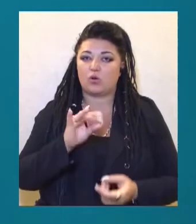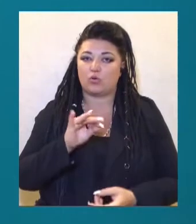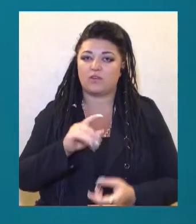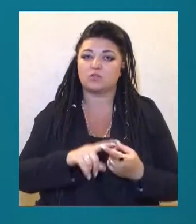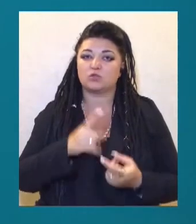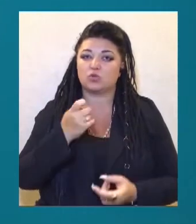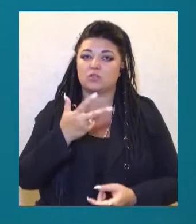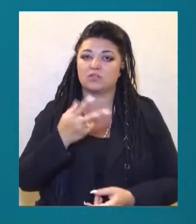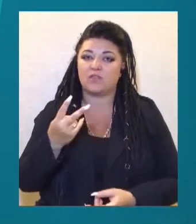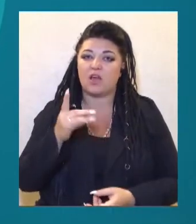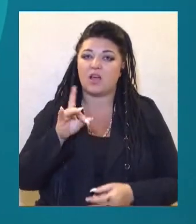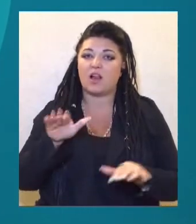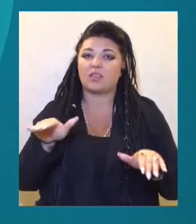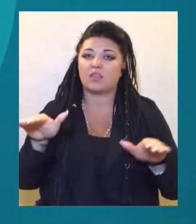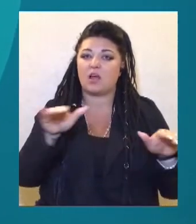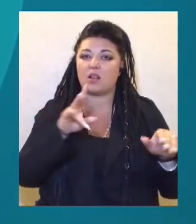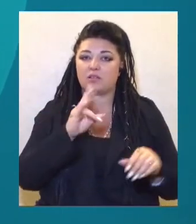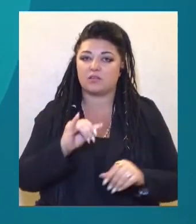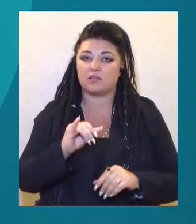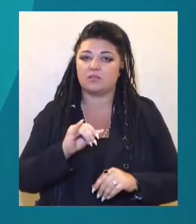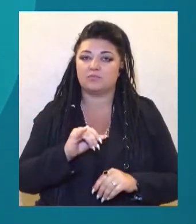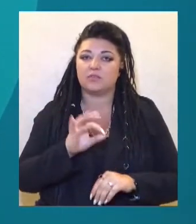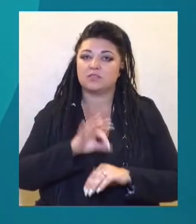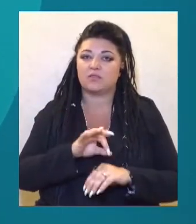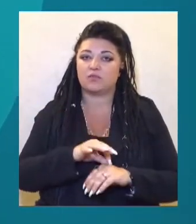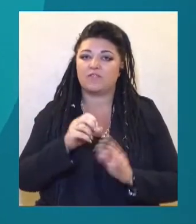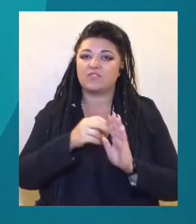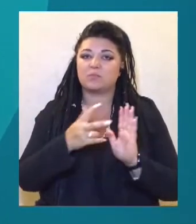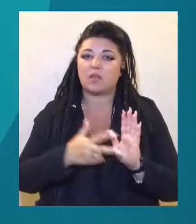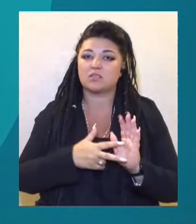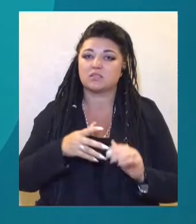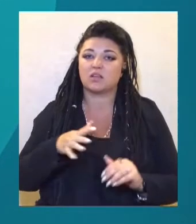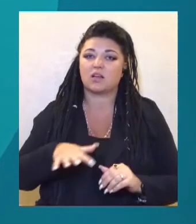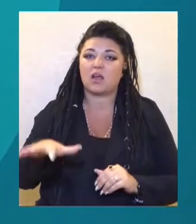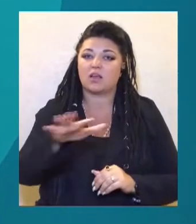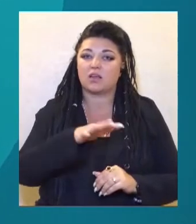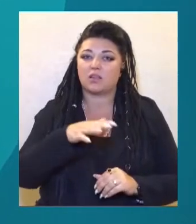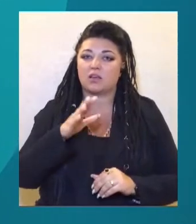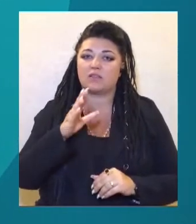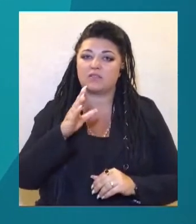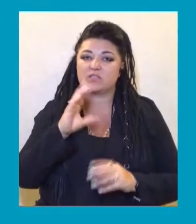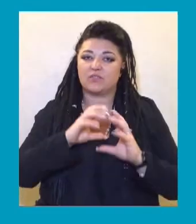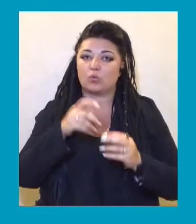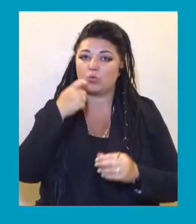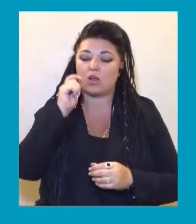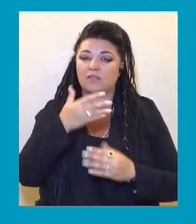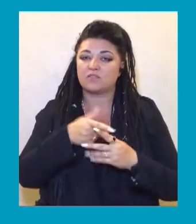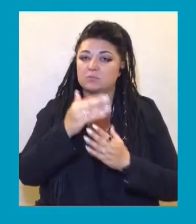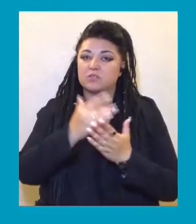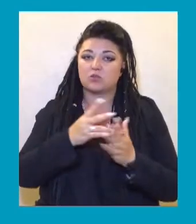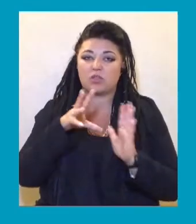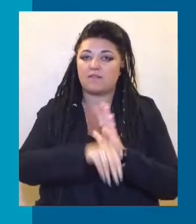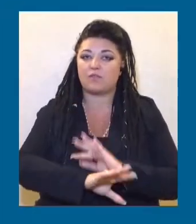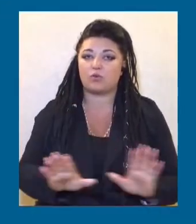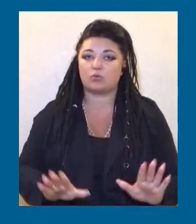летальні. Захворювання зафіксовано у 18 країнах світу. Україна до цього списку не входить.